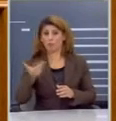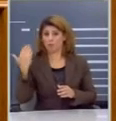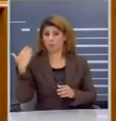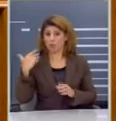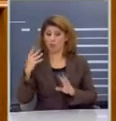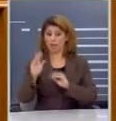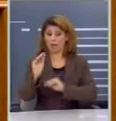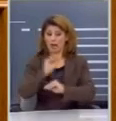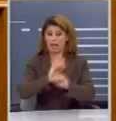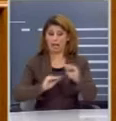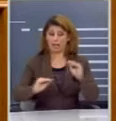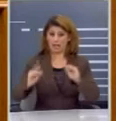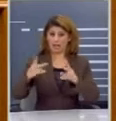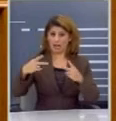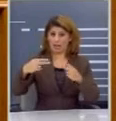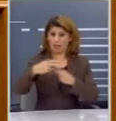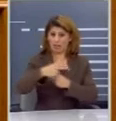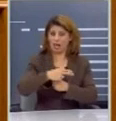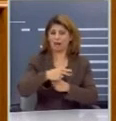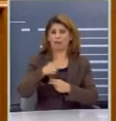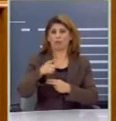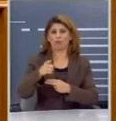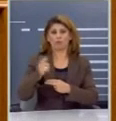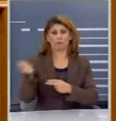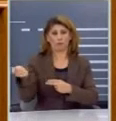του χρέους,